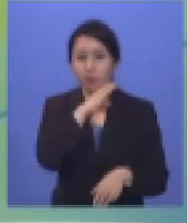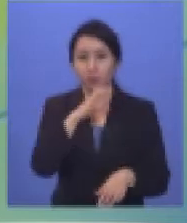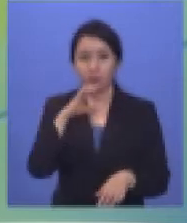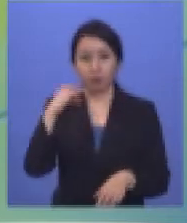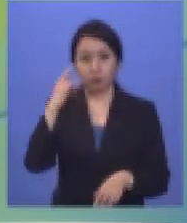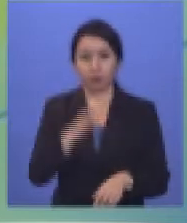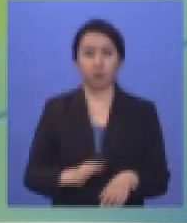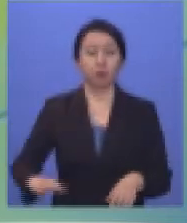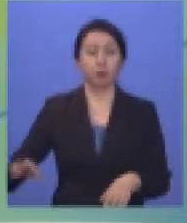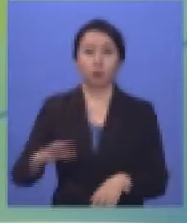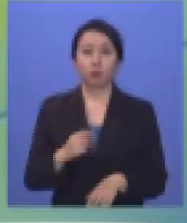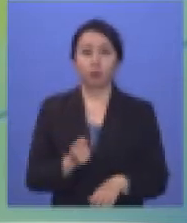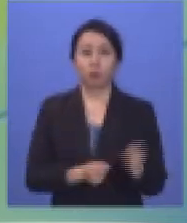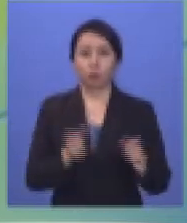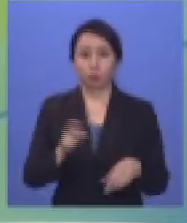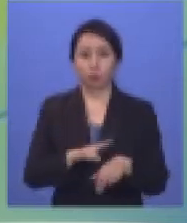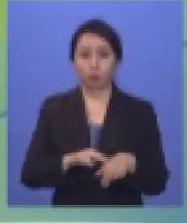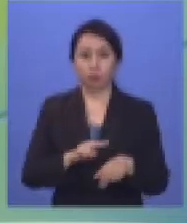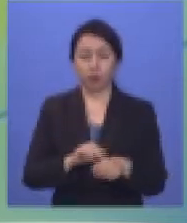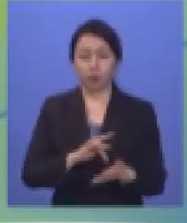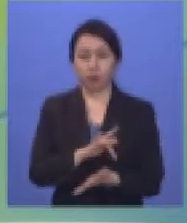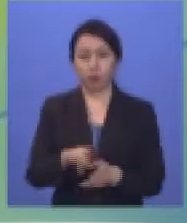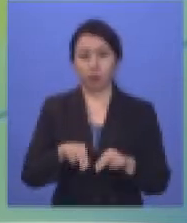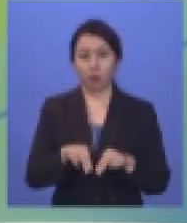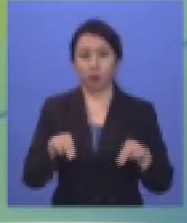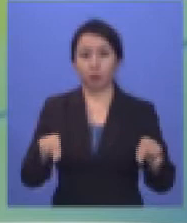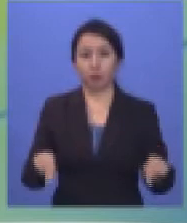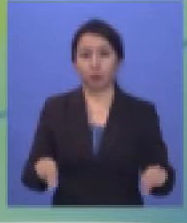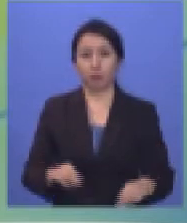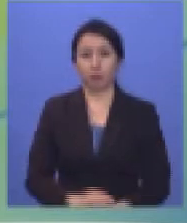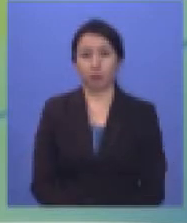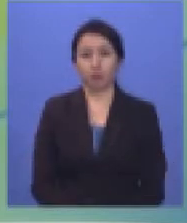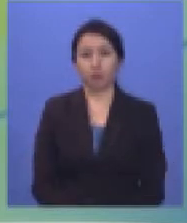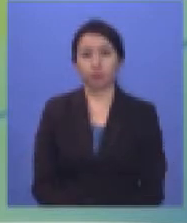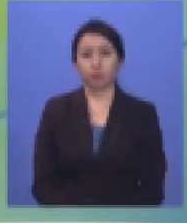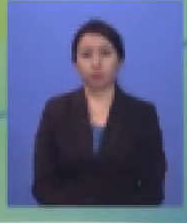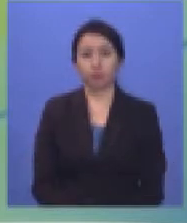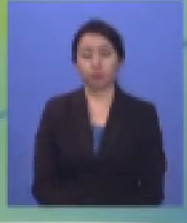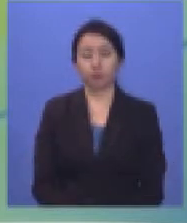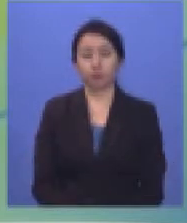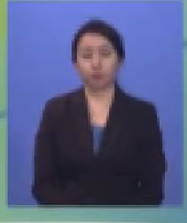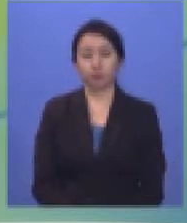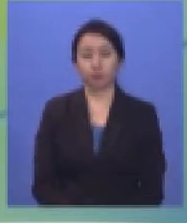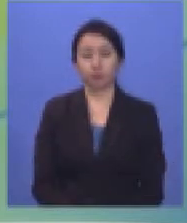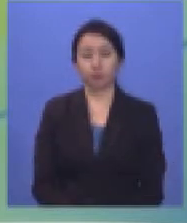полиции Северо-Казахстанской области – Управления полиции города Петропавловск.